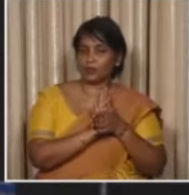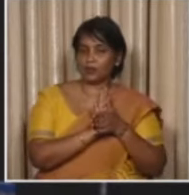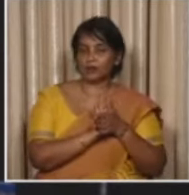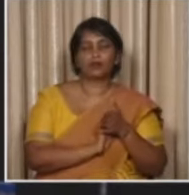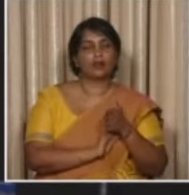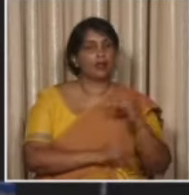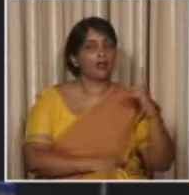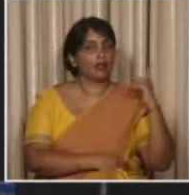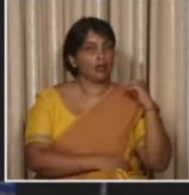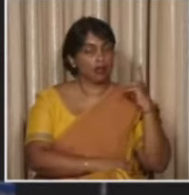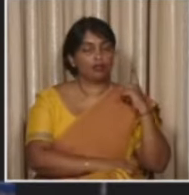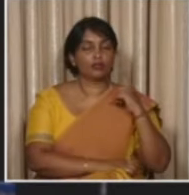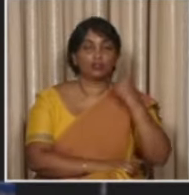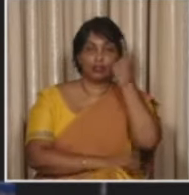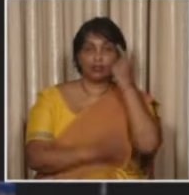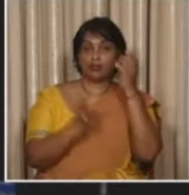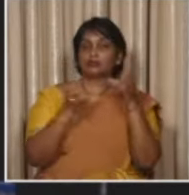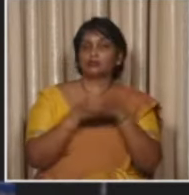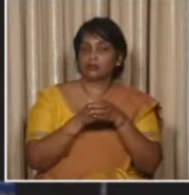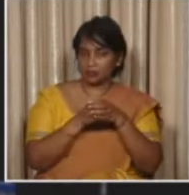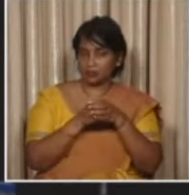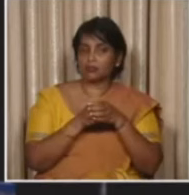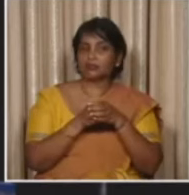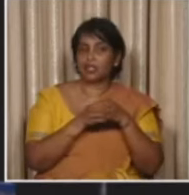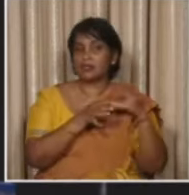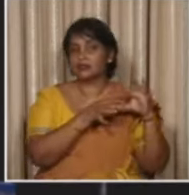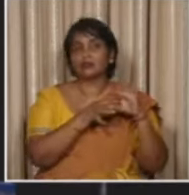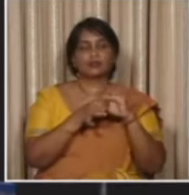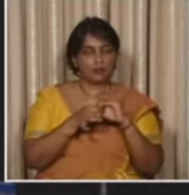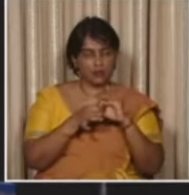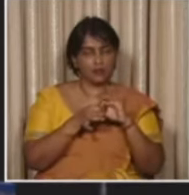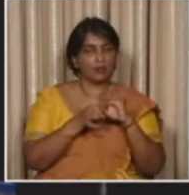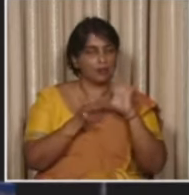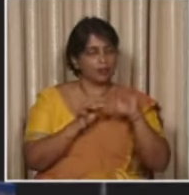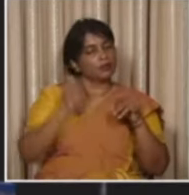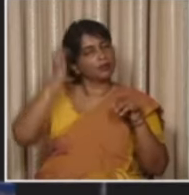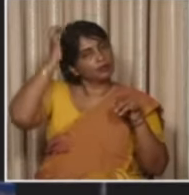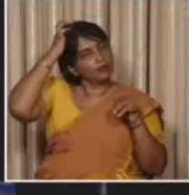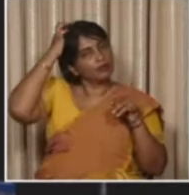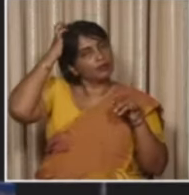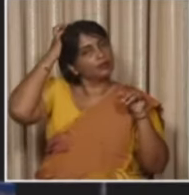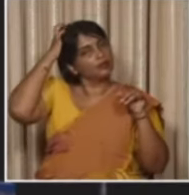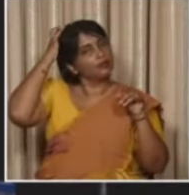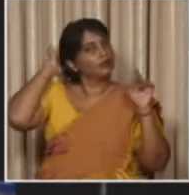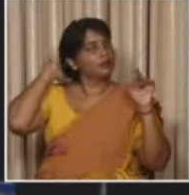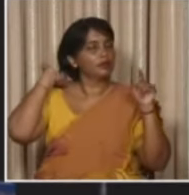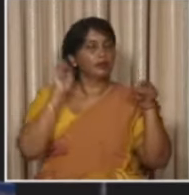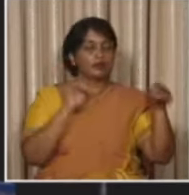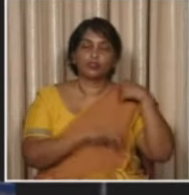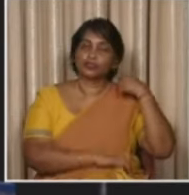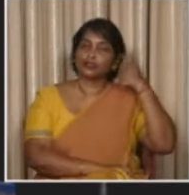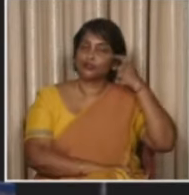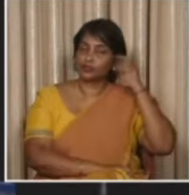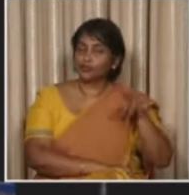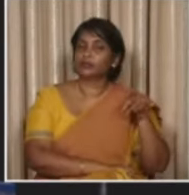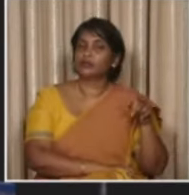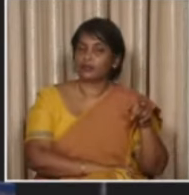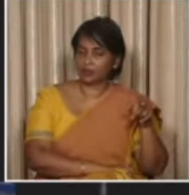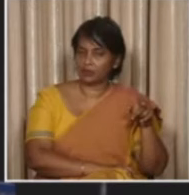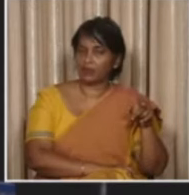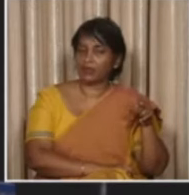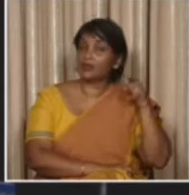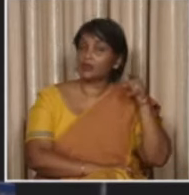ഹമുദാ ബുദ്ധ്യാംശ രാജ്യ ബുദ്ധ്യാംശ സംബന്ധത പവത്വ ഇവകേമ എയായ ധനം ഹിട്ടിയ